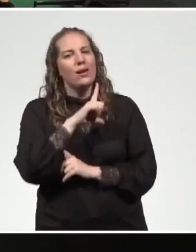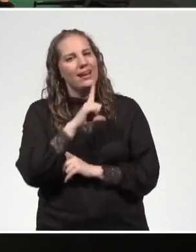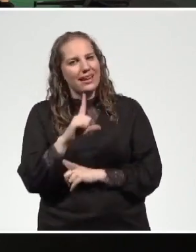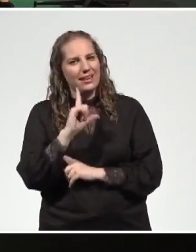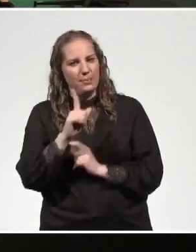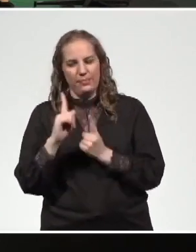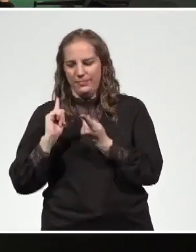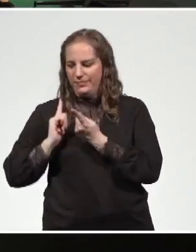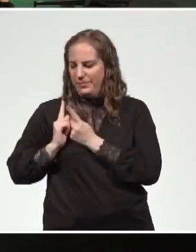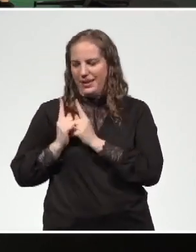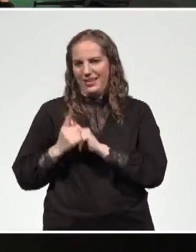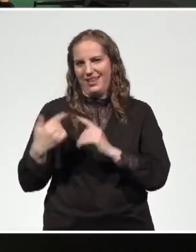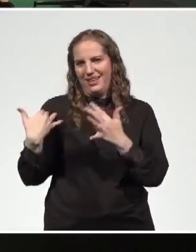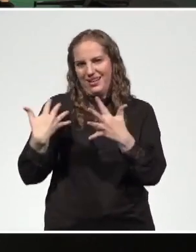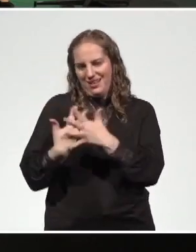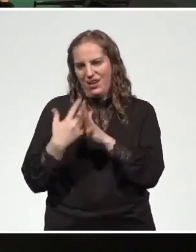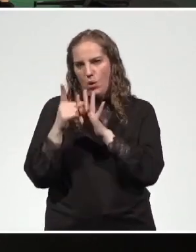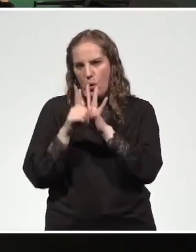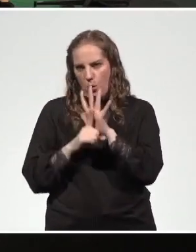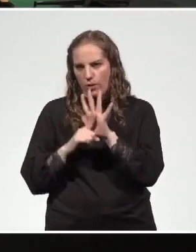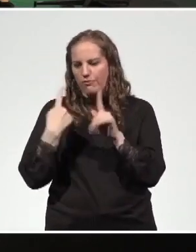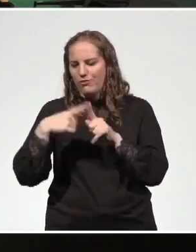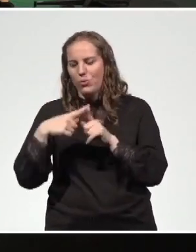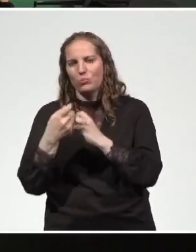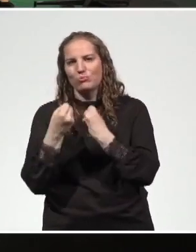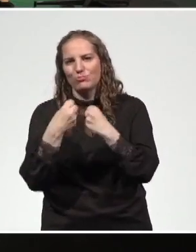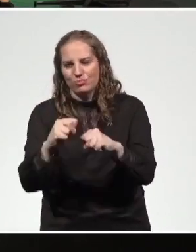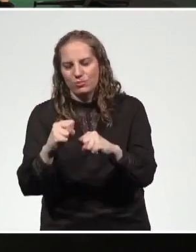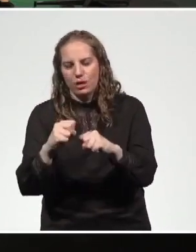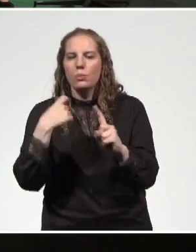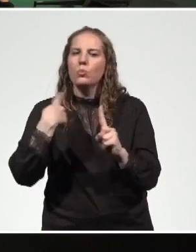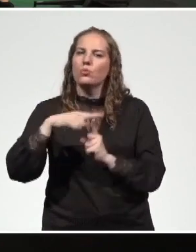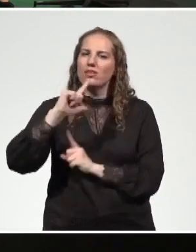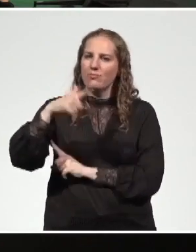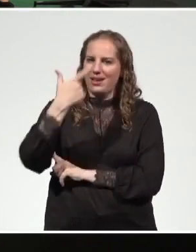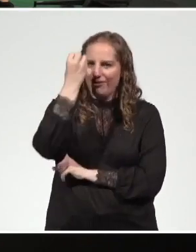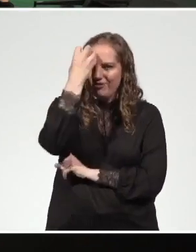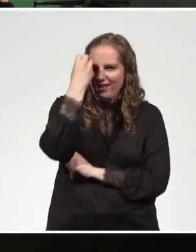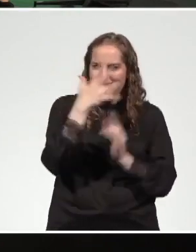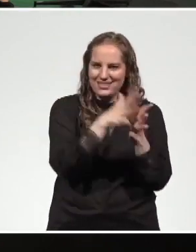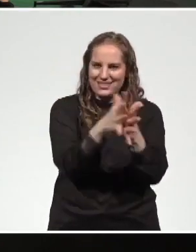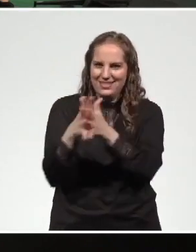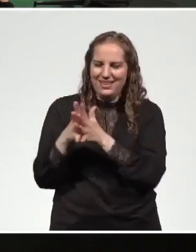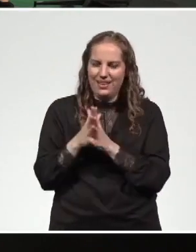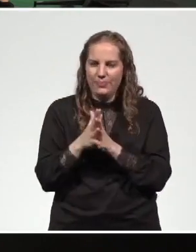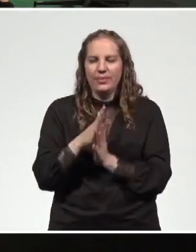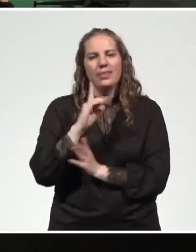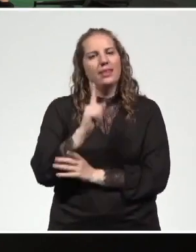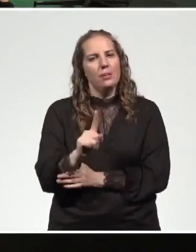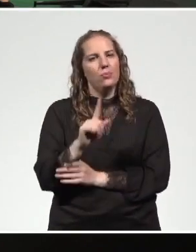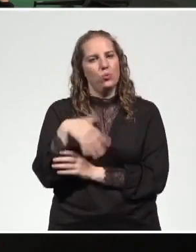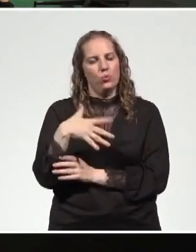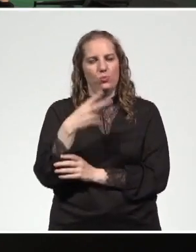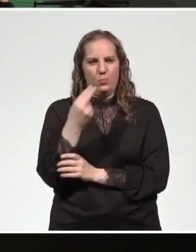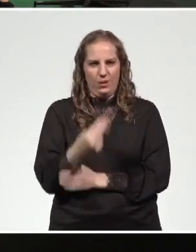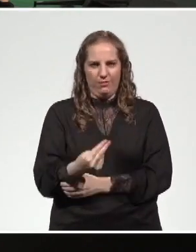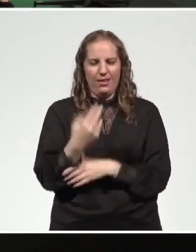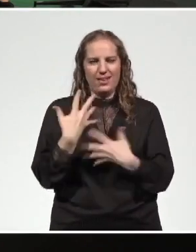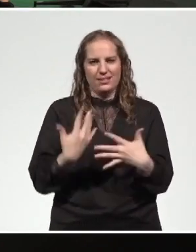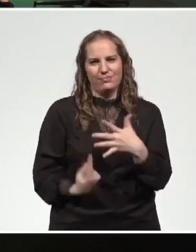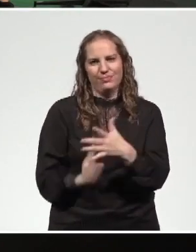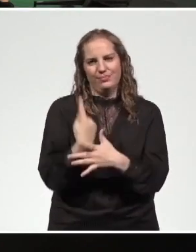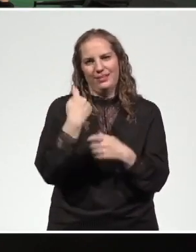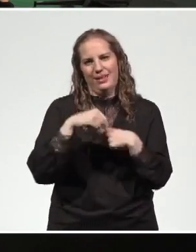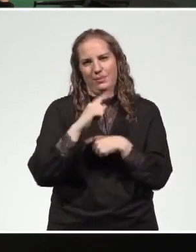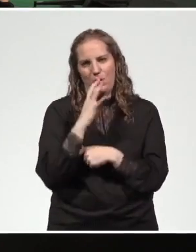sem að hafa verið gerðar á löggjöfinni og fræðslu. Því að það eru lykilatriði til þess að ná árangri í þessum